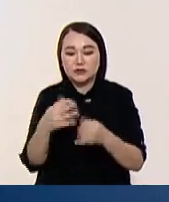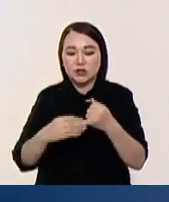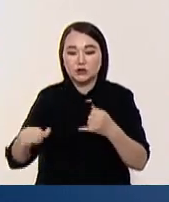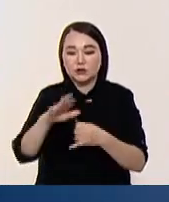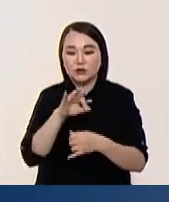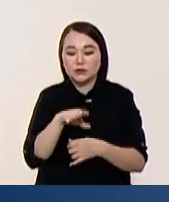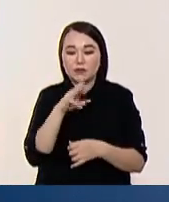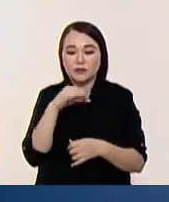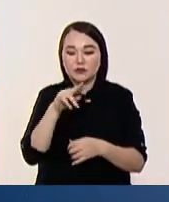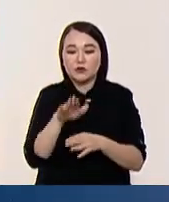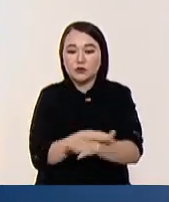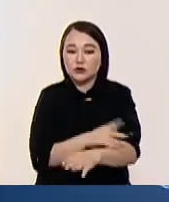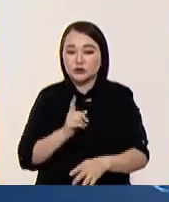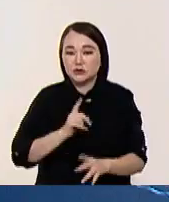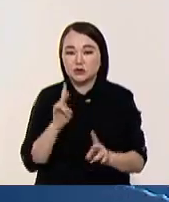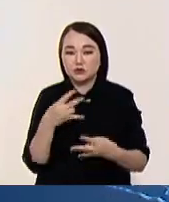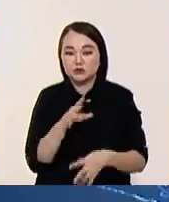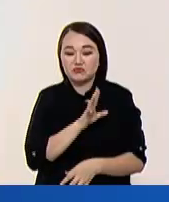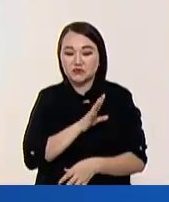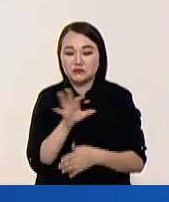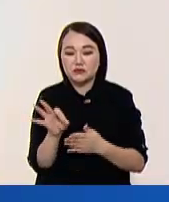МИДа России долго ждать не пришлось.